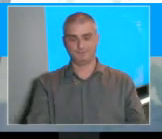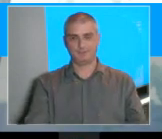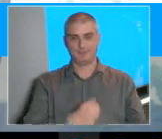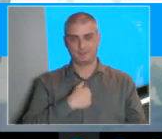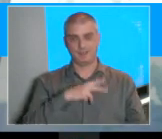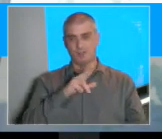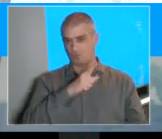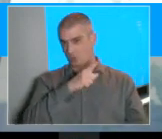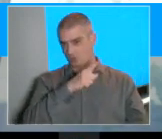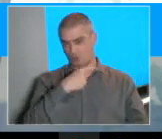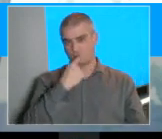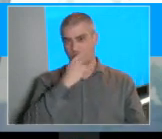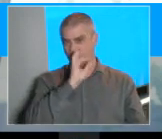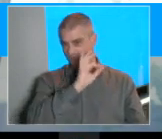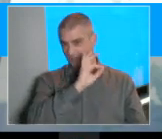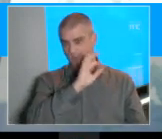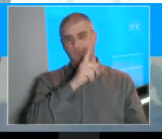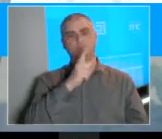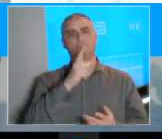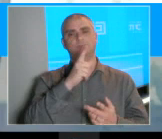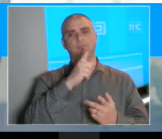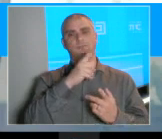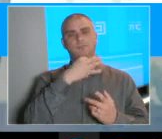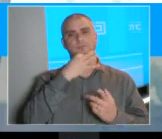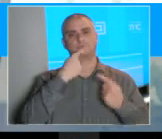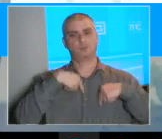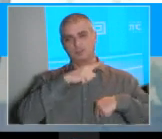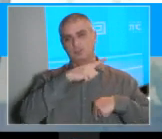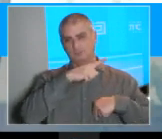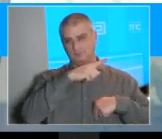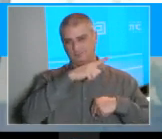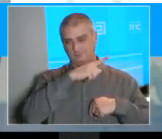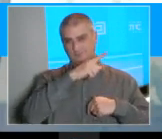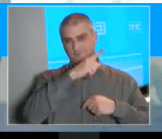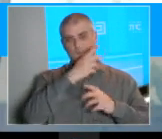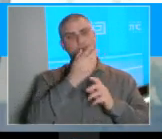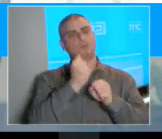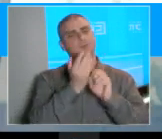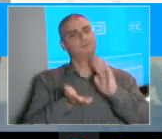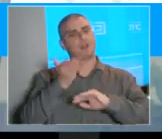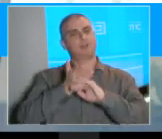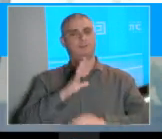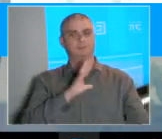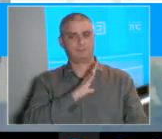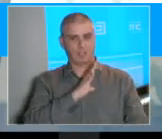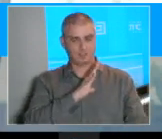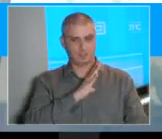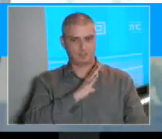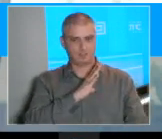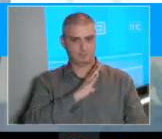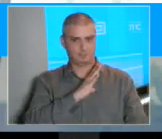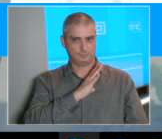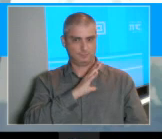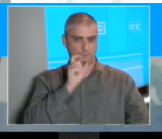שהמעשים שנעשו על ידי ממשל טראמפ הם מעצימים את הסכנה